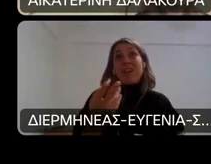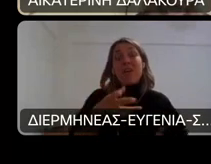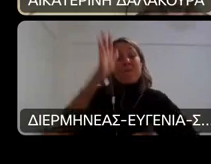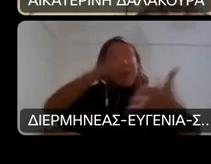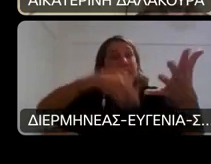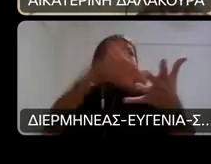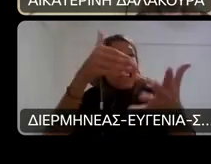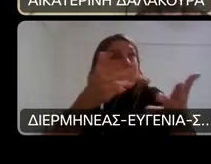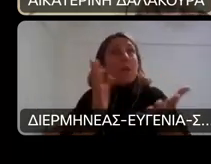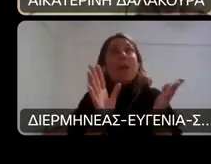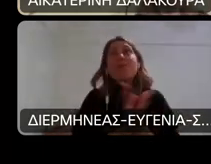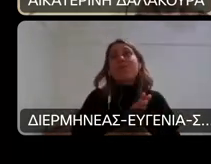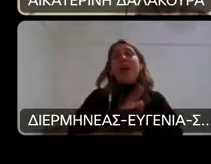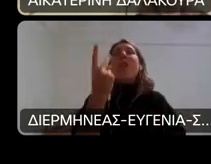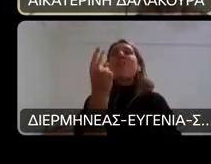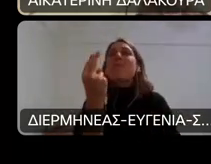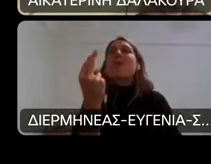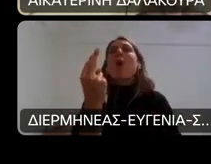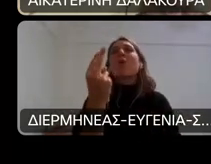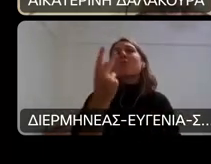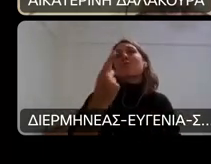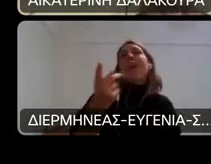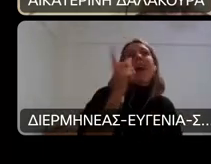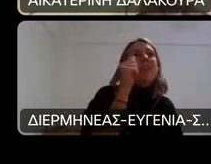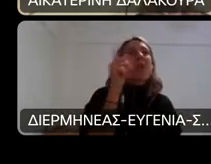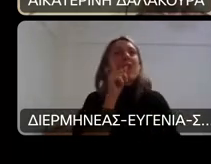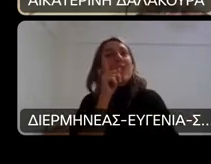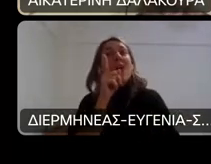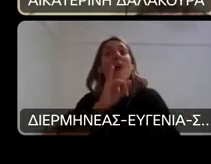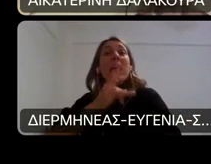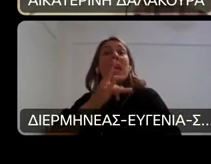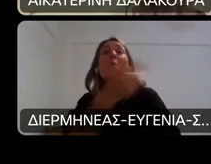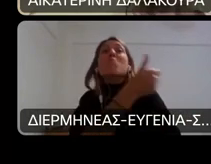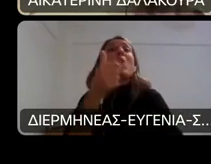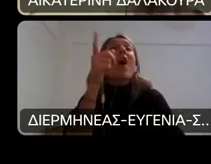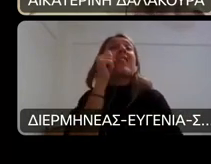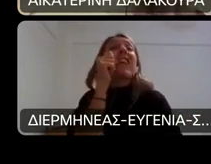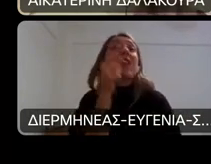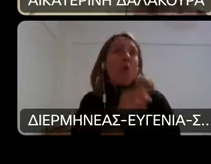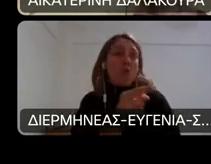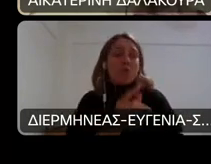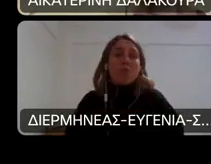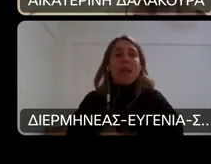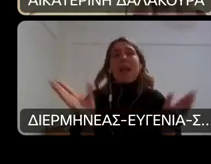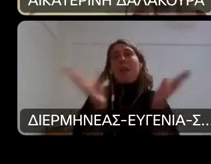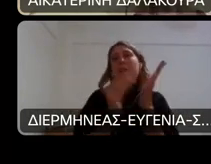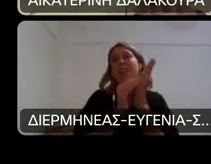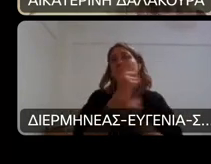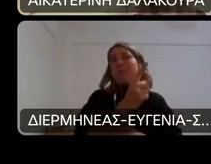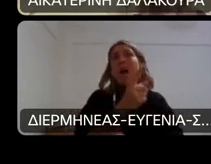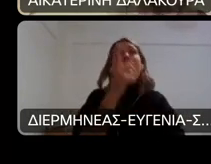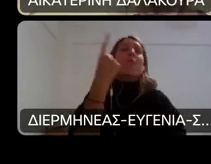δεις παρουσία διπλών γενών και μόνο αρσενικό. Συνήθως αξιοποιείται ο πιο τυπικός τρόπος απαλλαγής, δηλαδή το αρσενικό πρώτο